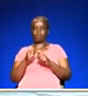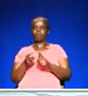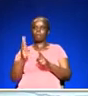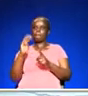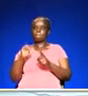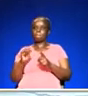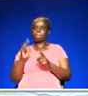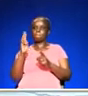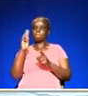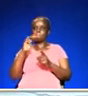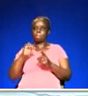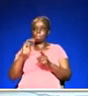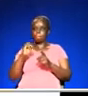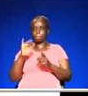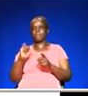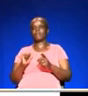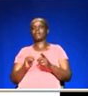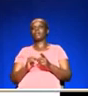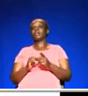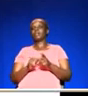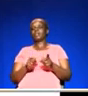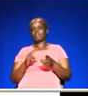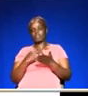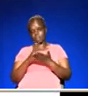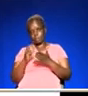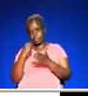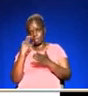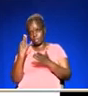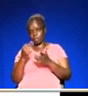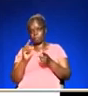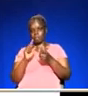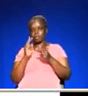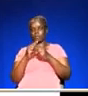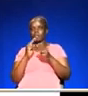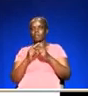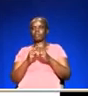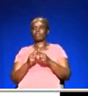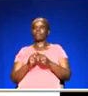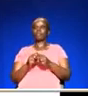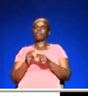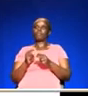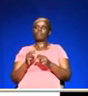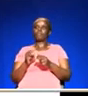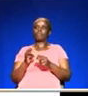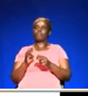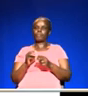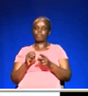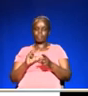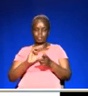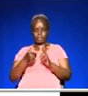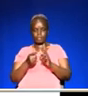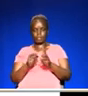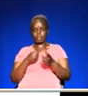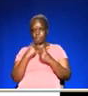ni sehemu ya tatu ambayo inaitwa neno. Baadaye ataanza kuongea